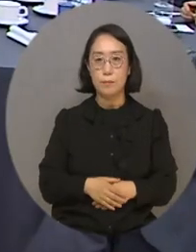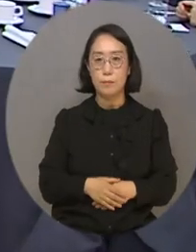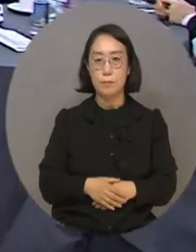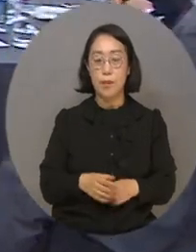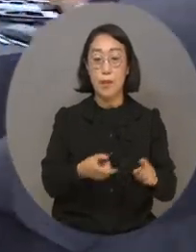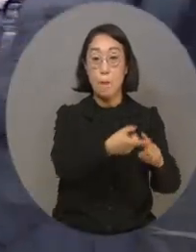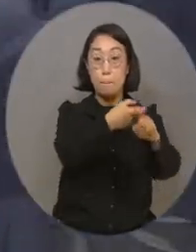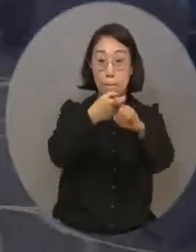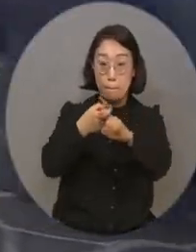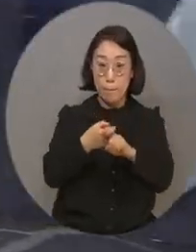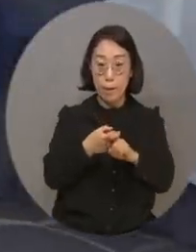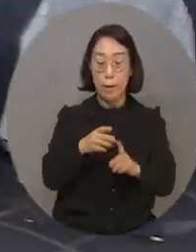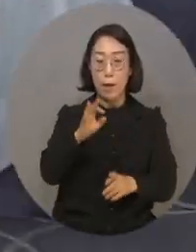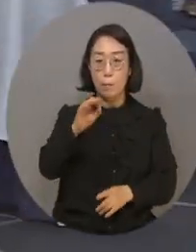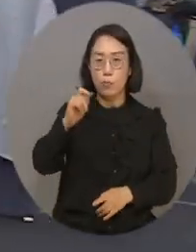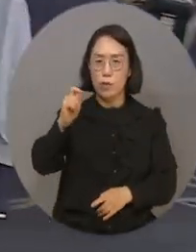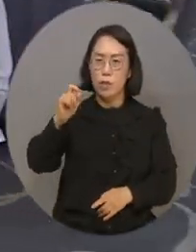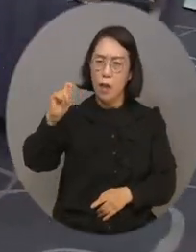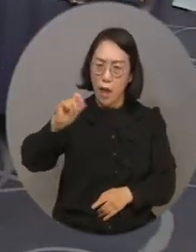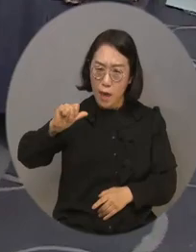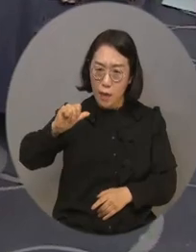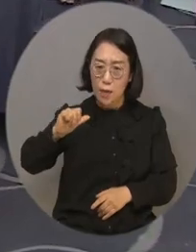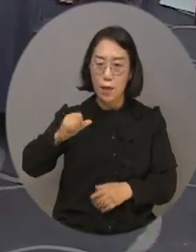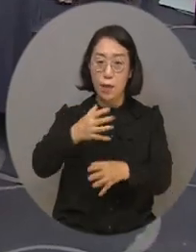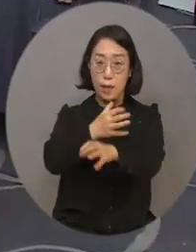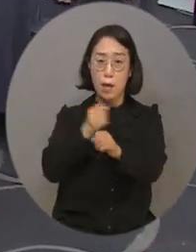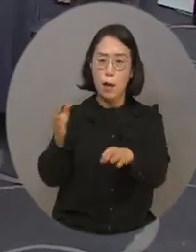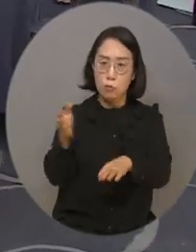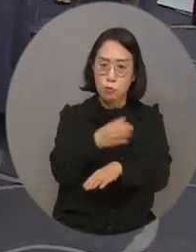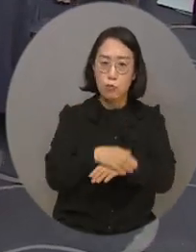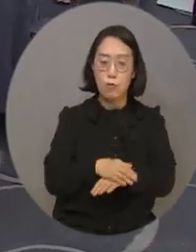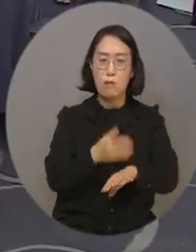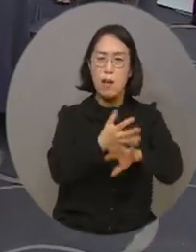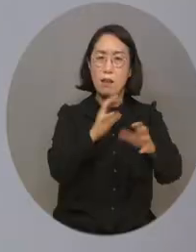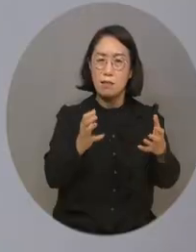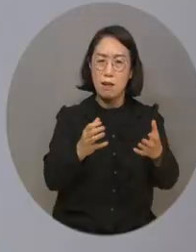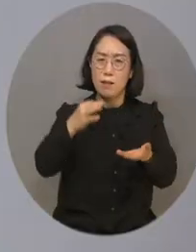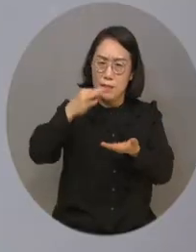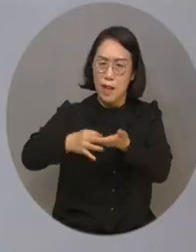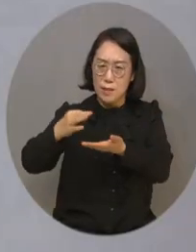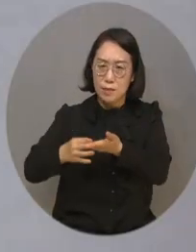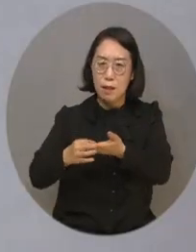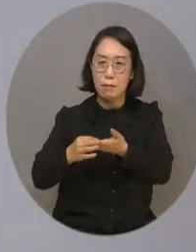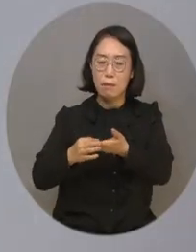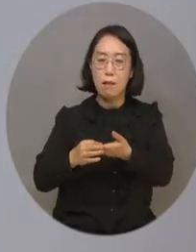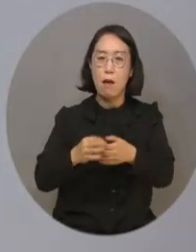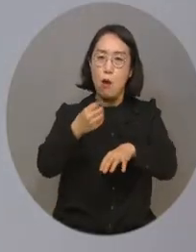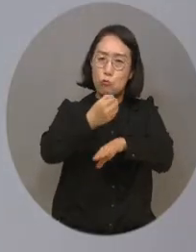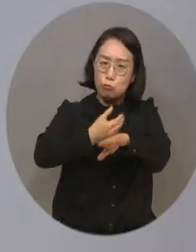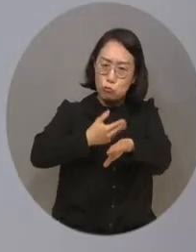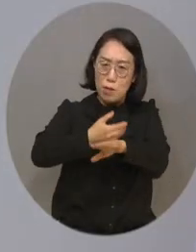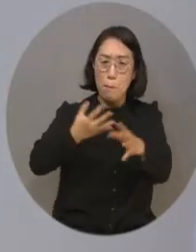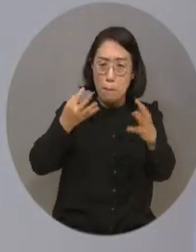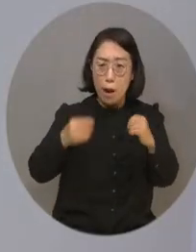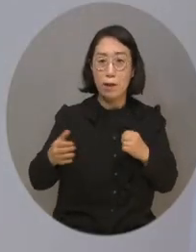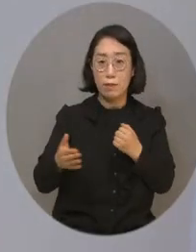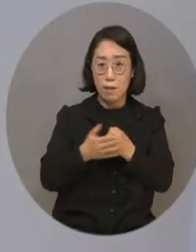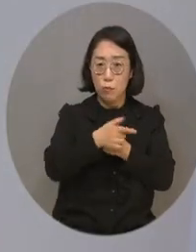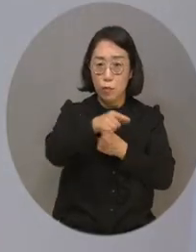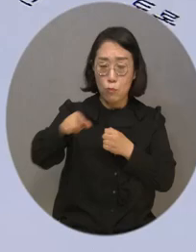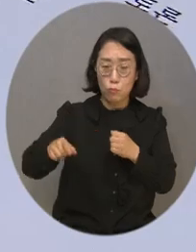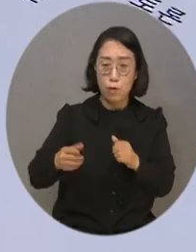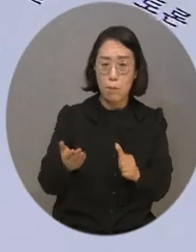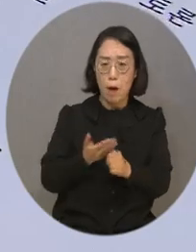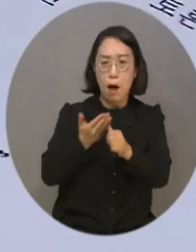농소연에 따르면 FTA 이후 값싼 외국 농산물의 우리 밥상 점령, 농업 수익성의 저하로 농축산업이